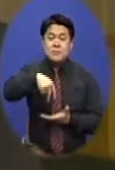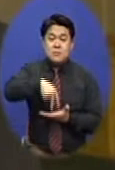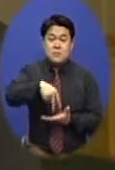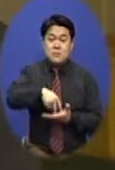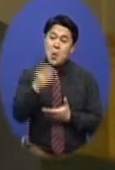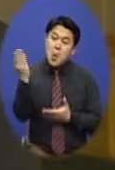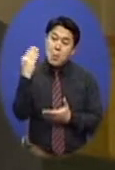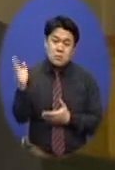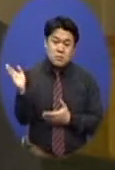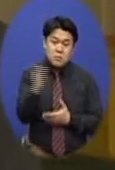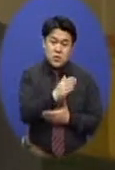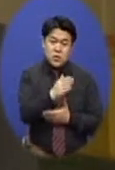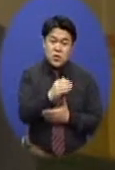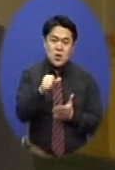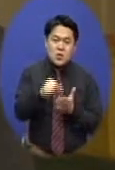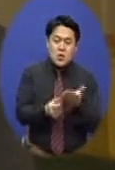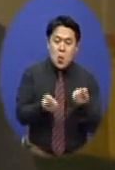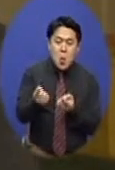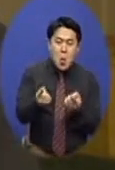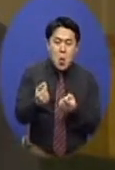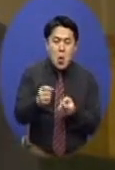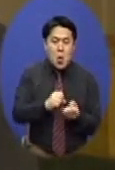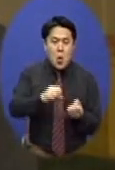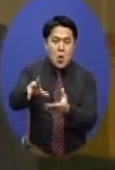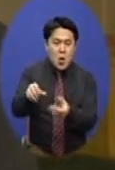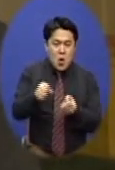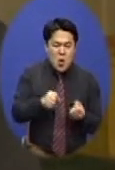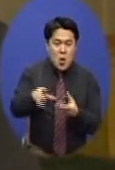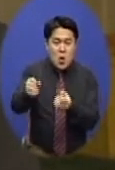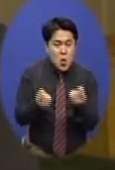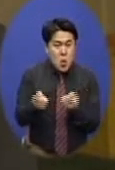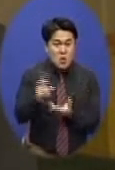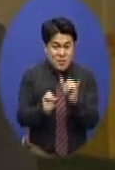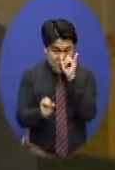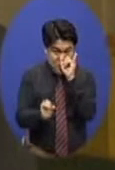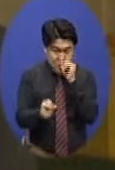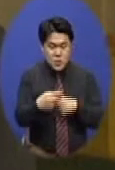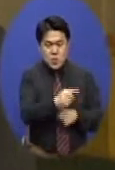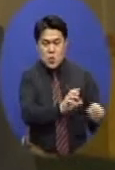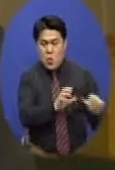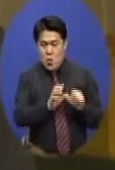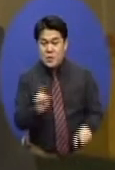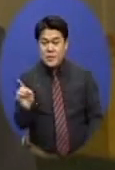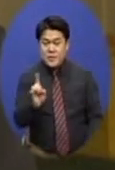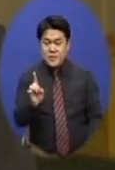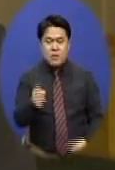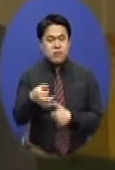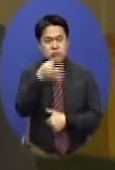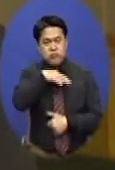보면 최근 그 수급 조절에 대한 문제가 많이 이슈되고 있는데요. 그거에도 역시 유니쿨러를 사용하게